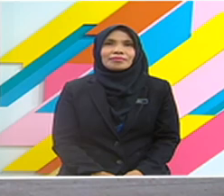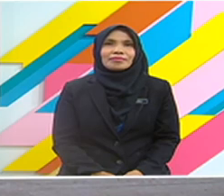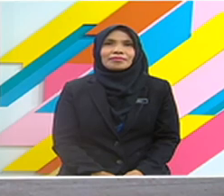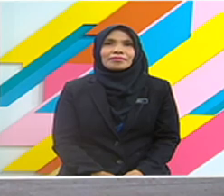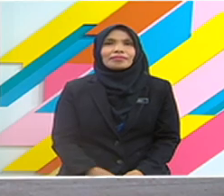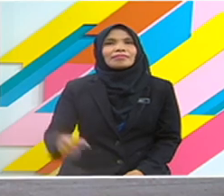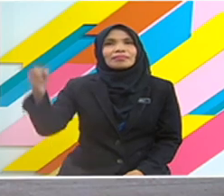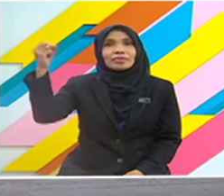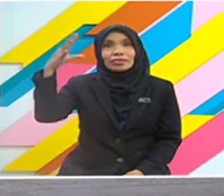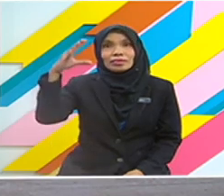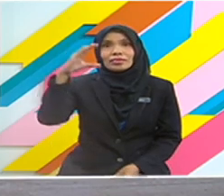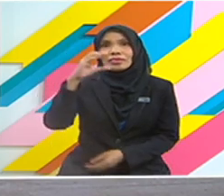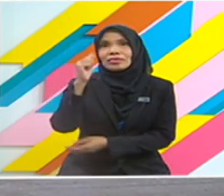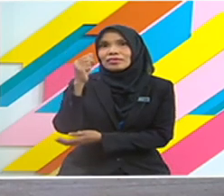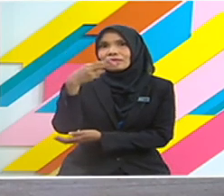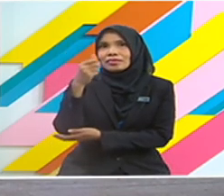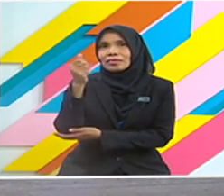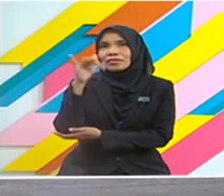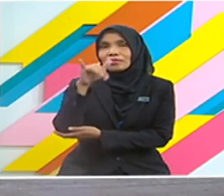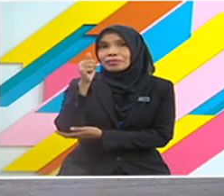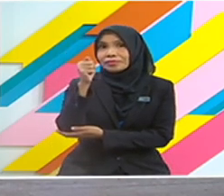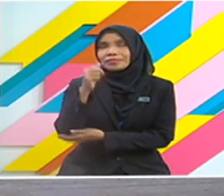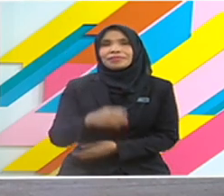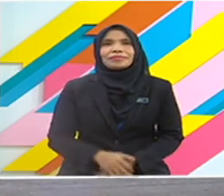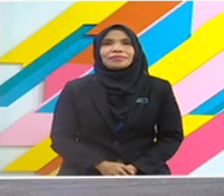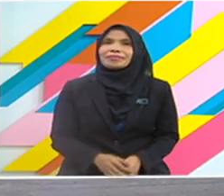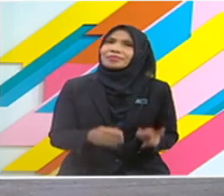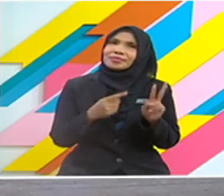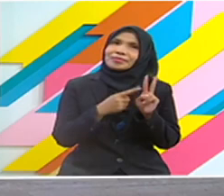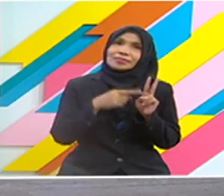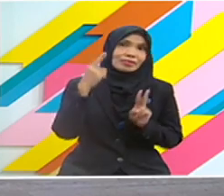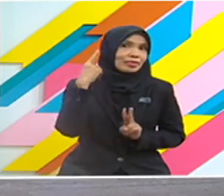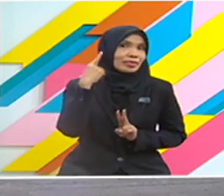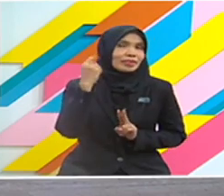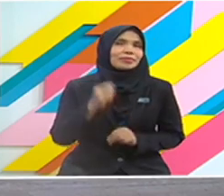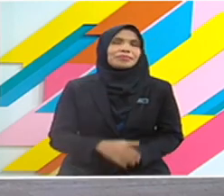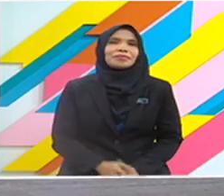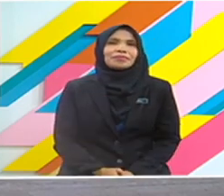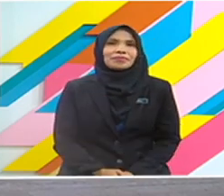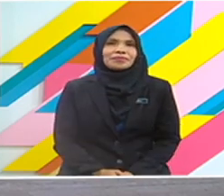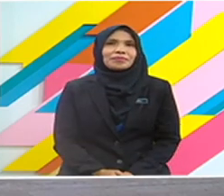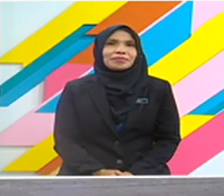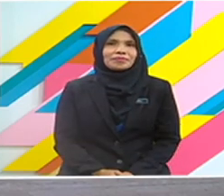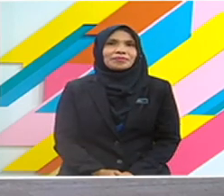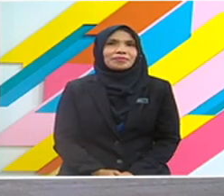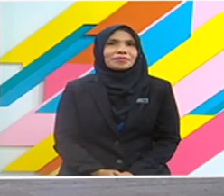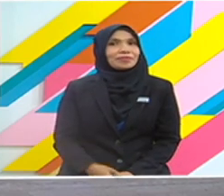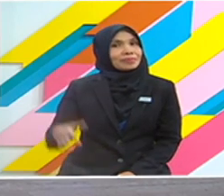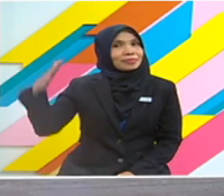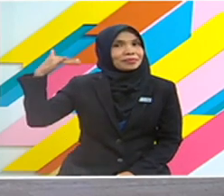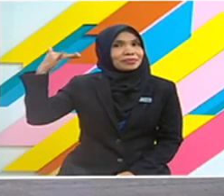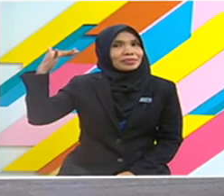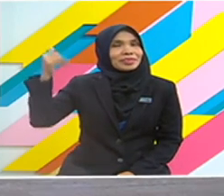cahaya. Untuk organ deria yang kedua, telinga, adalah rangsangannya adalah